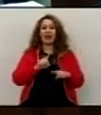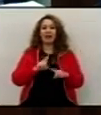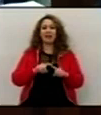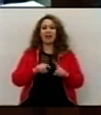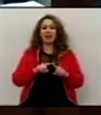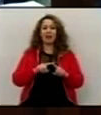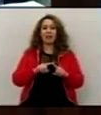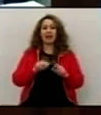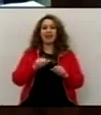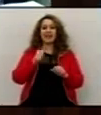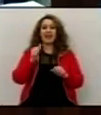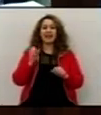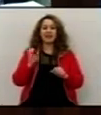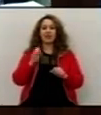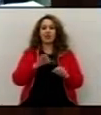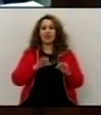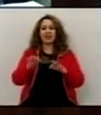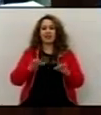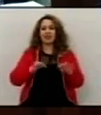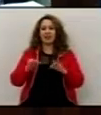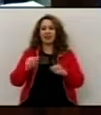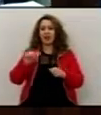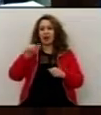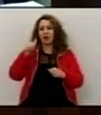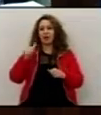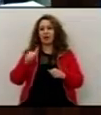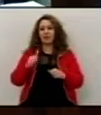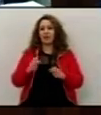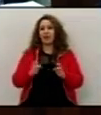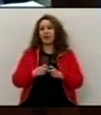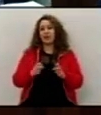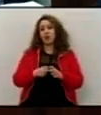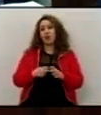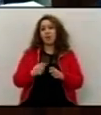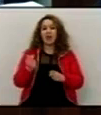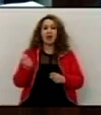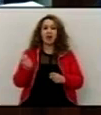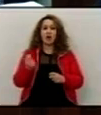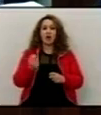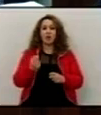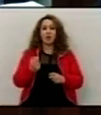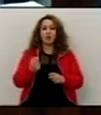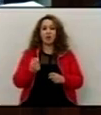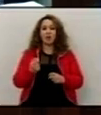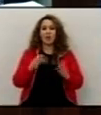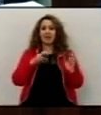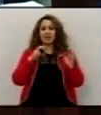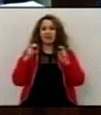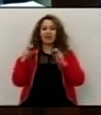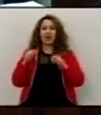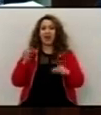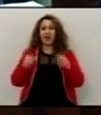استراتيجي وأولويات التي ذكرتها كالحبوب والذرة والحليب